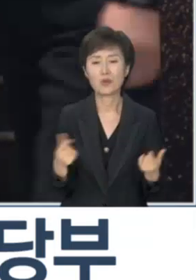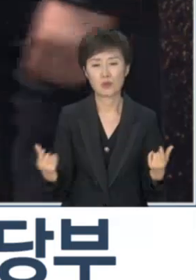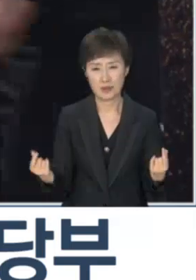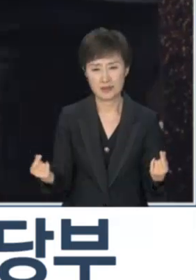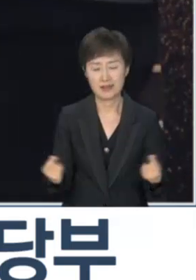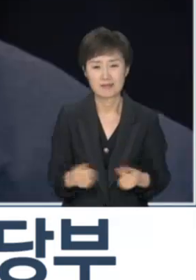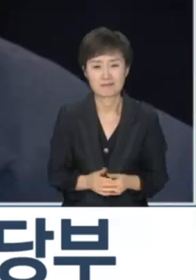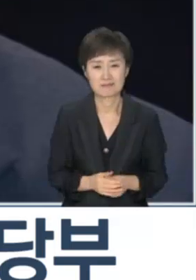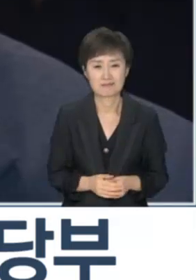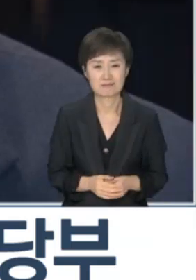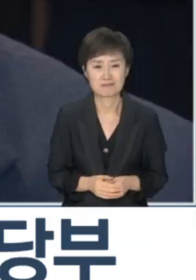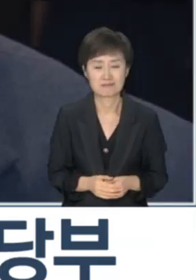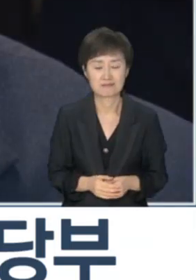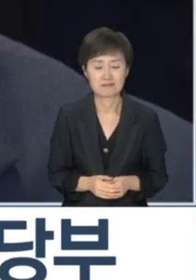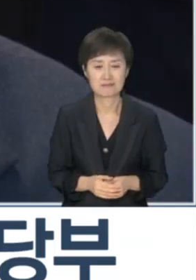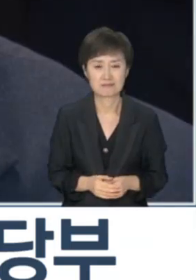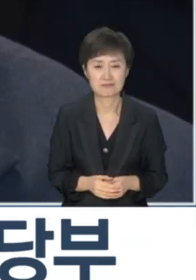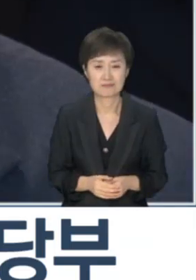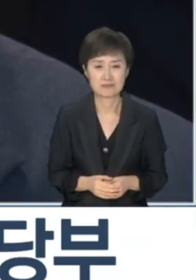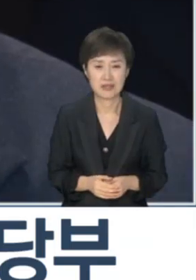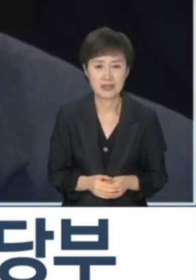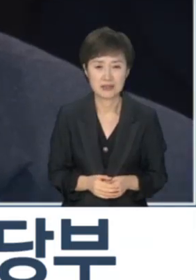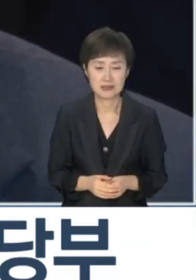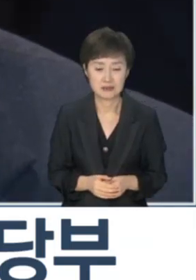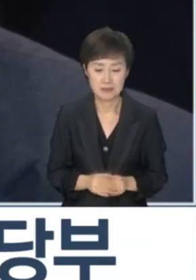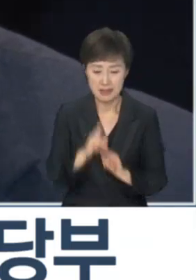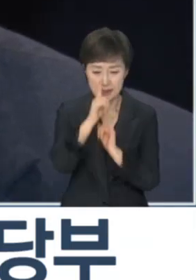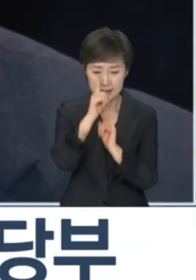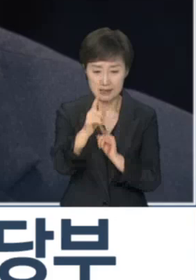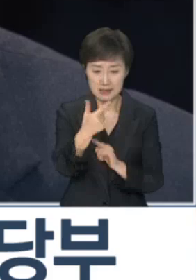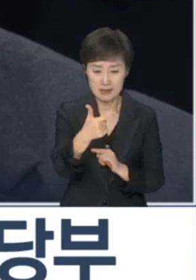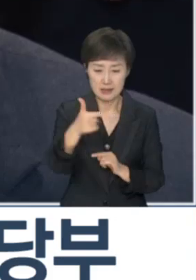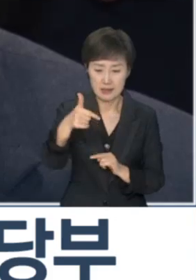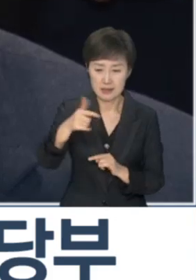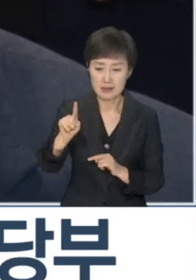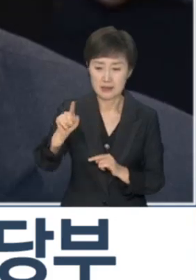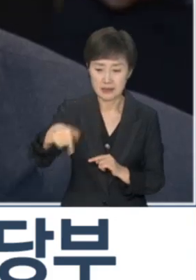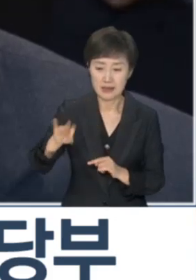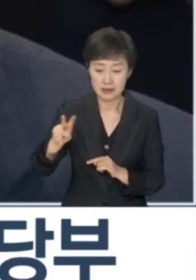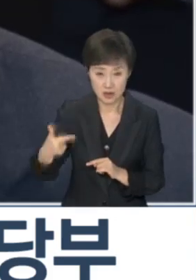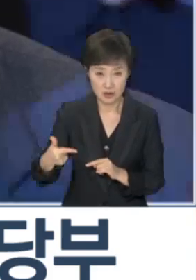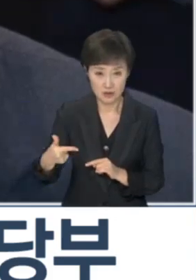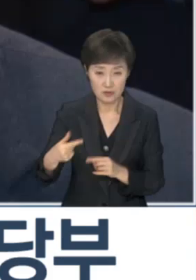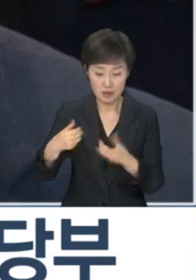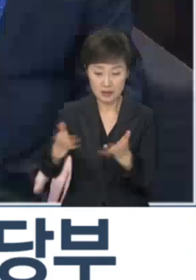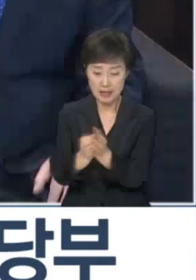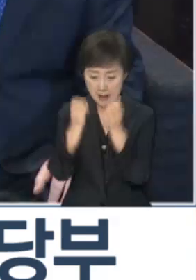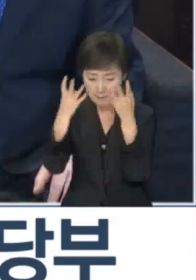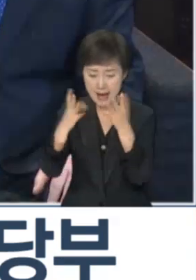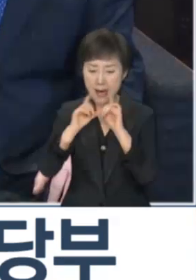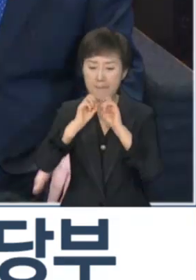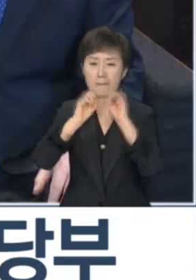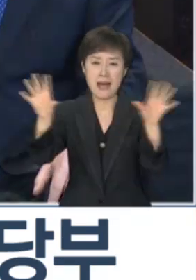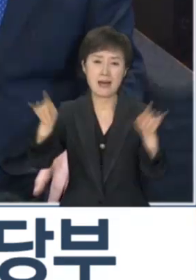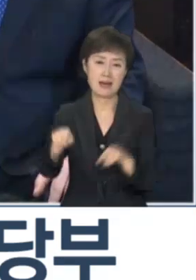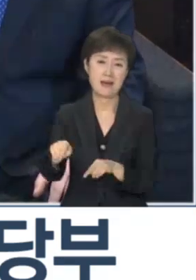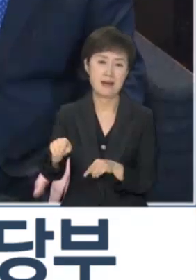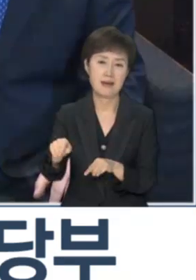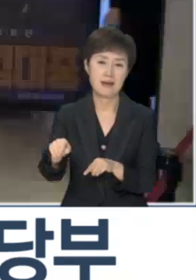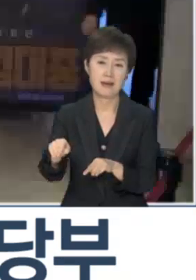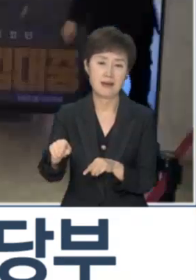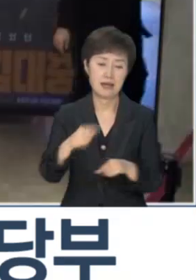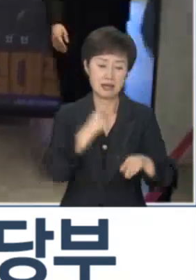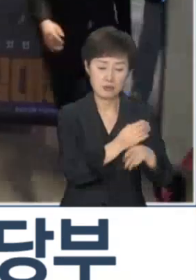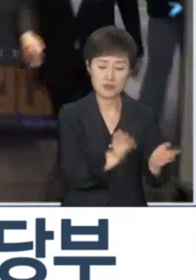마찬가지지만 지금 뭐 삼총리 특히 이낙연 총리가 지금 신당 창당을 선언하고 나섰기 때문에